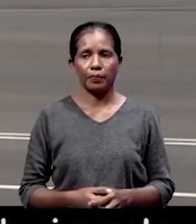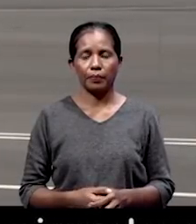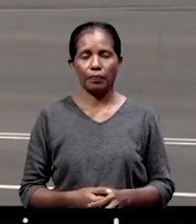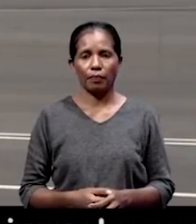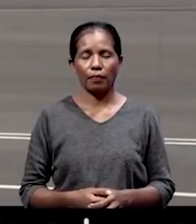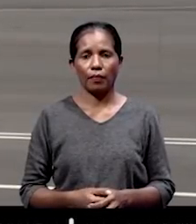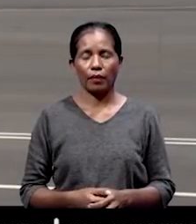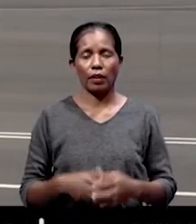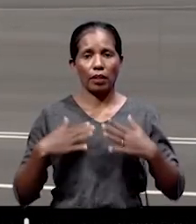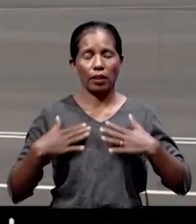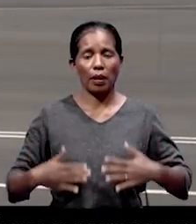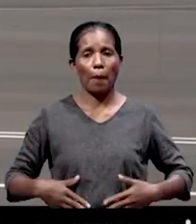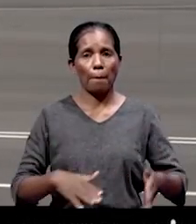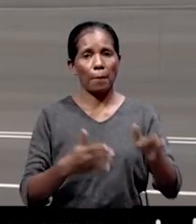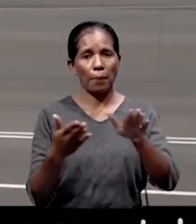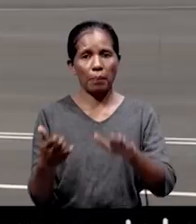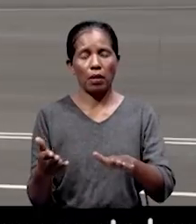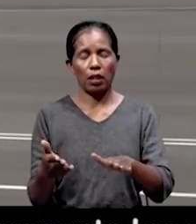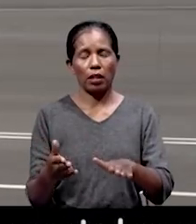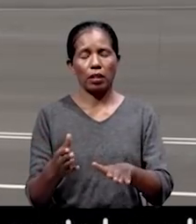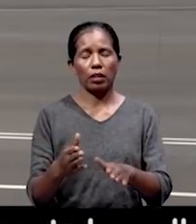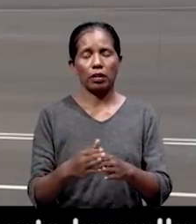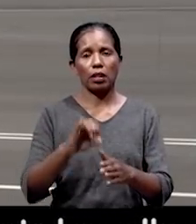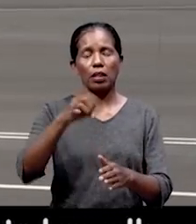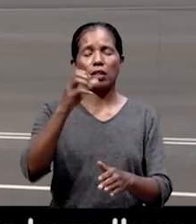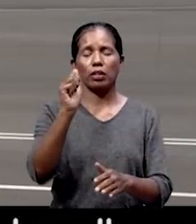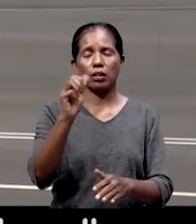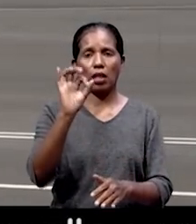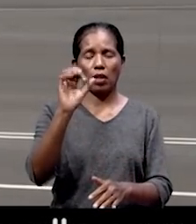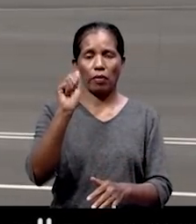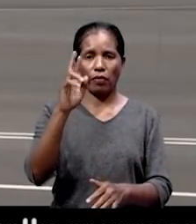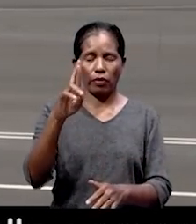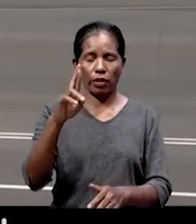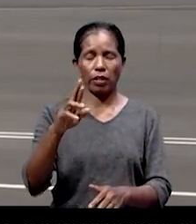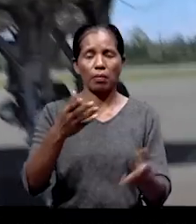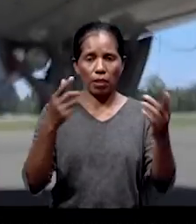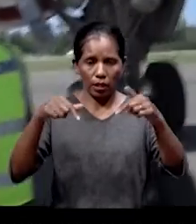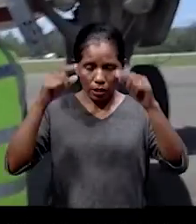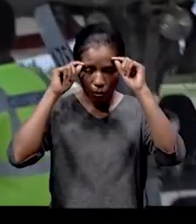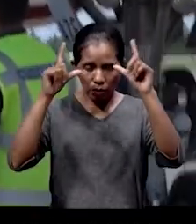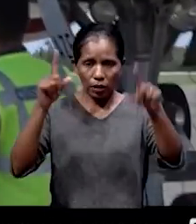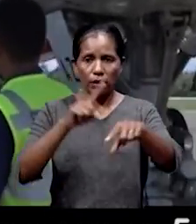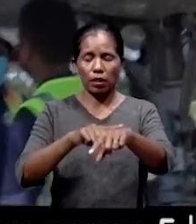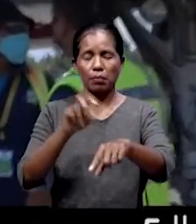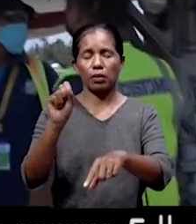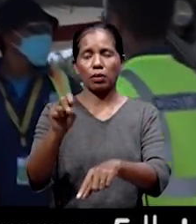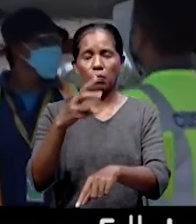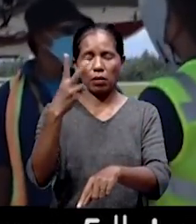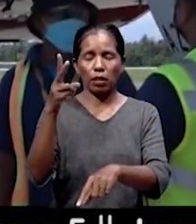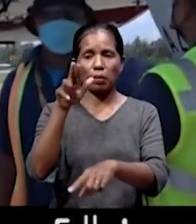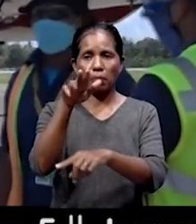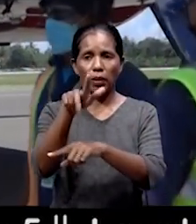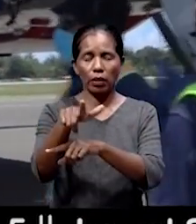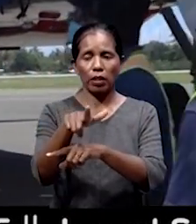Mati Isin Fundador Anur Díli Djafar Bin Amude Alkatiri to ia Timor-Leste ia tuku sanulu resin rua meudia ho avion